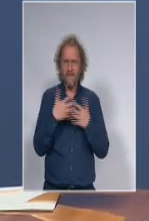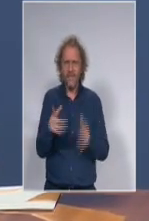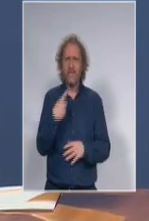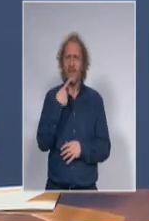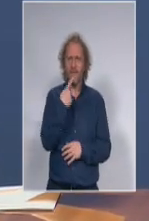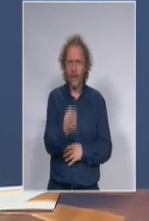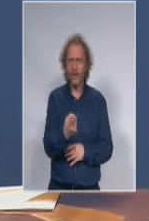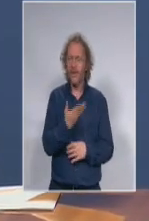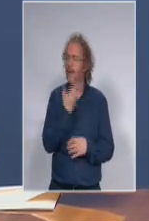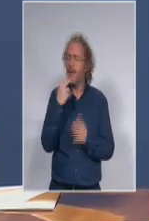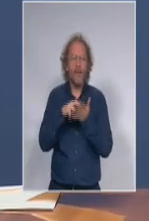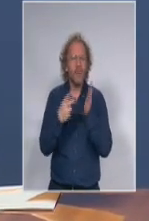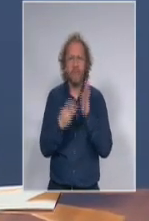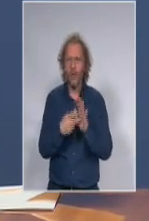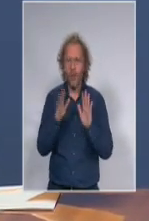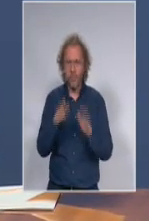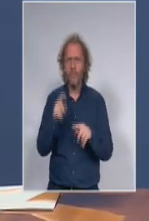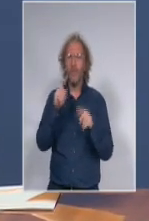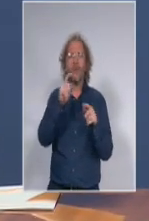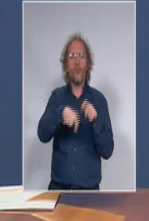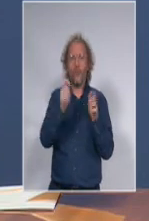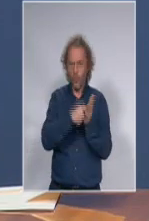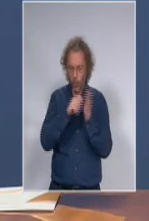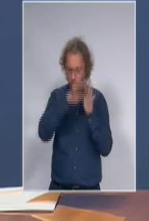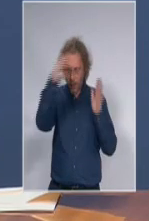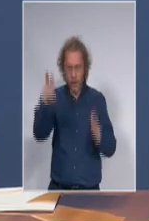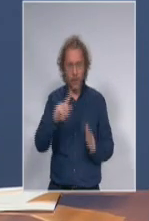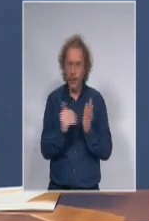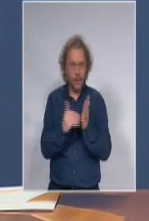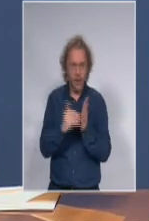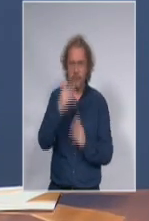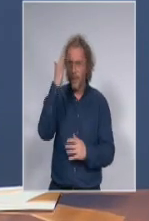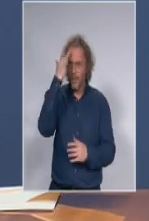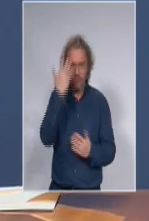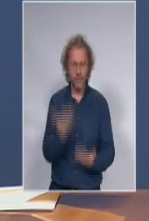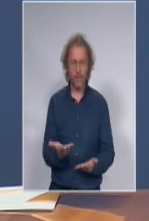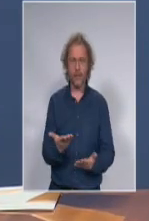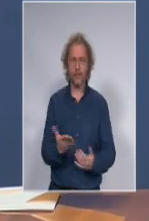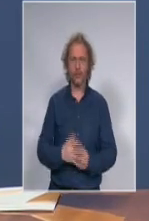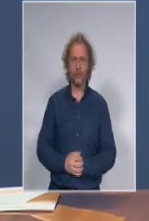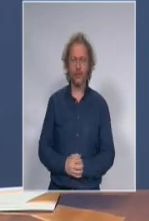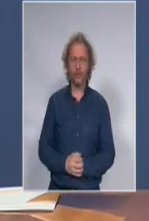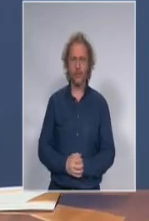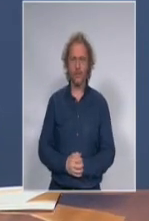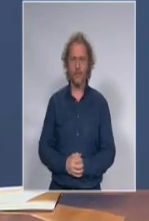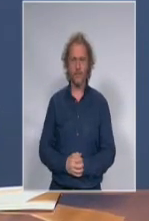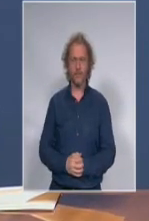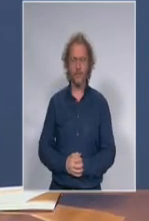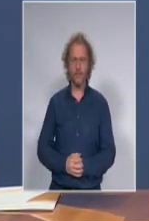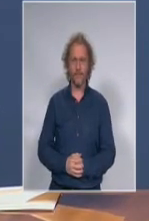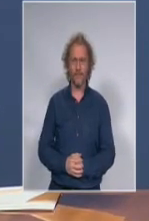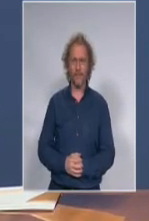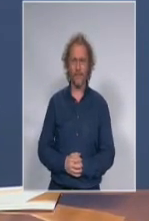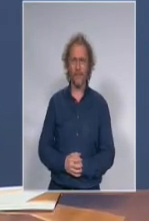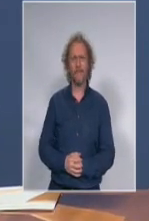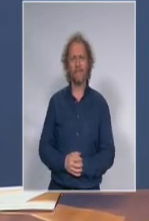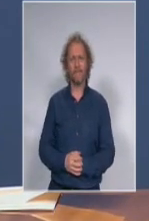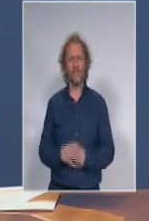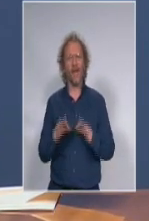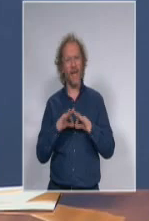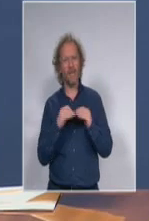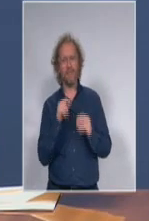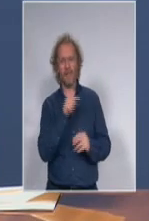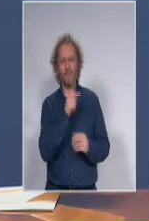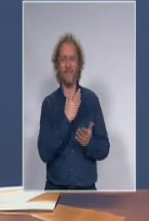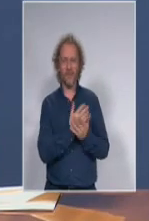robu. Sad vam kažem, mi ćemo, pošto je mene Ana ovlastila za to, bavim